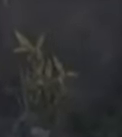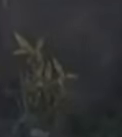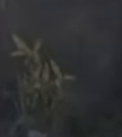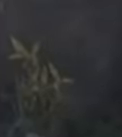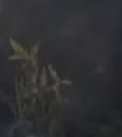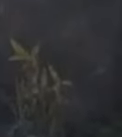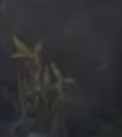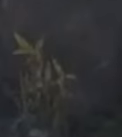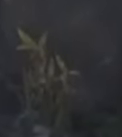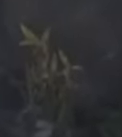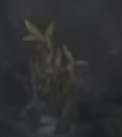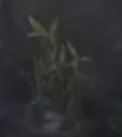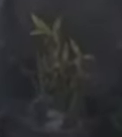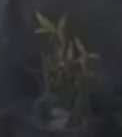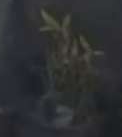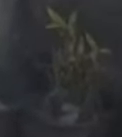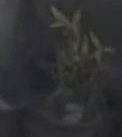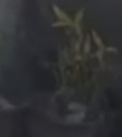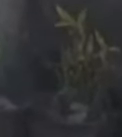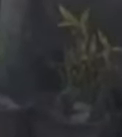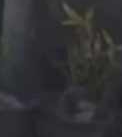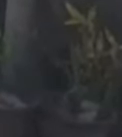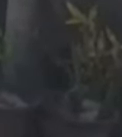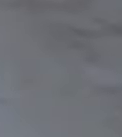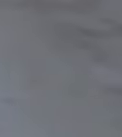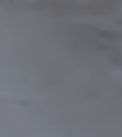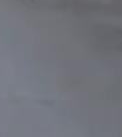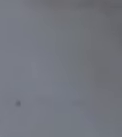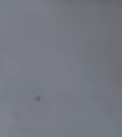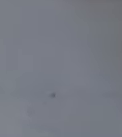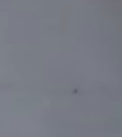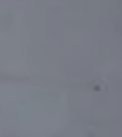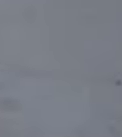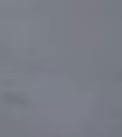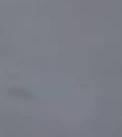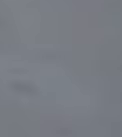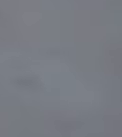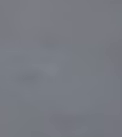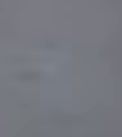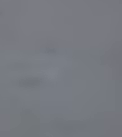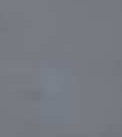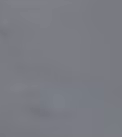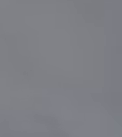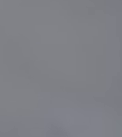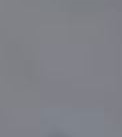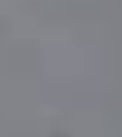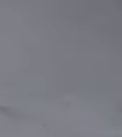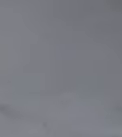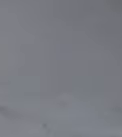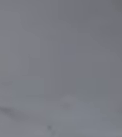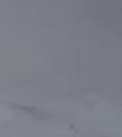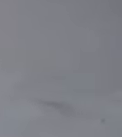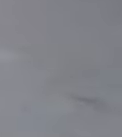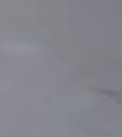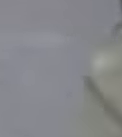tidak bisa masuk ke dalam sekolah karena disegel pemilik lahan. Tak hanya siswa, para orang tua yang juga warga sekitar kaget